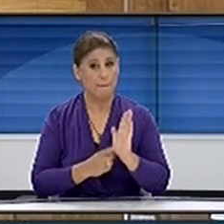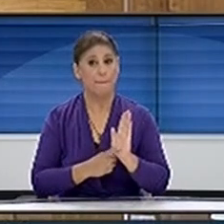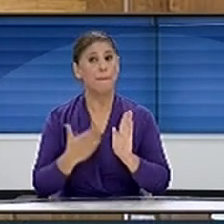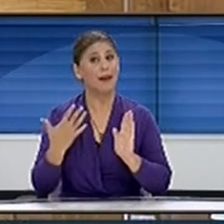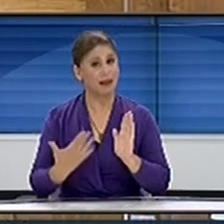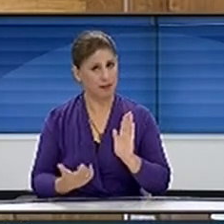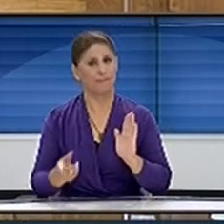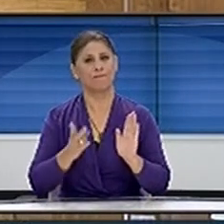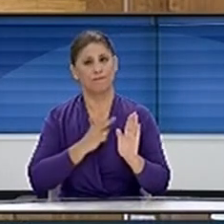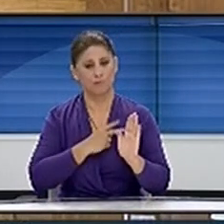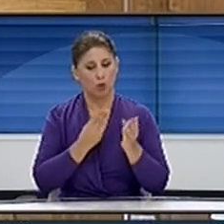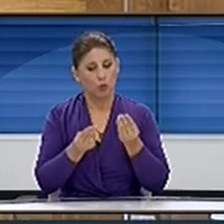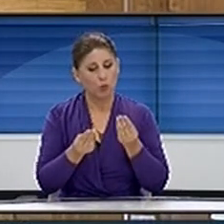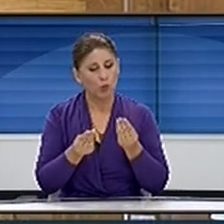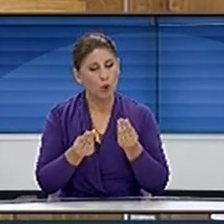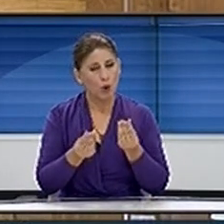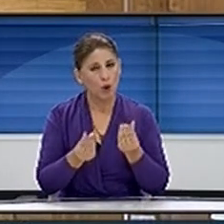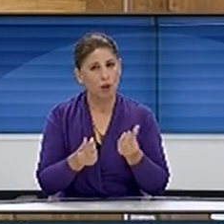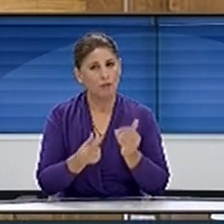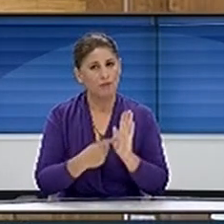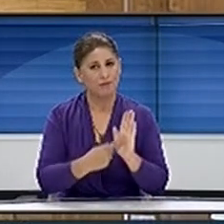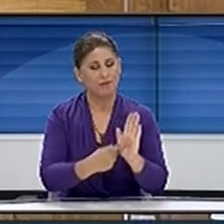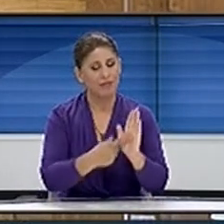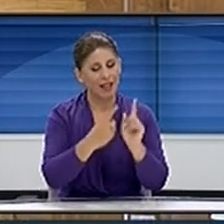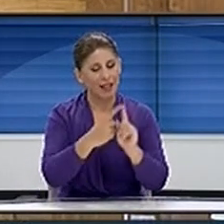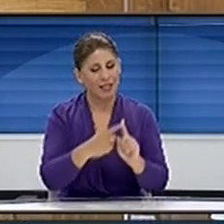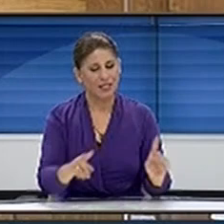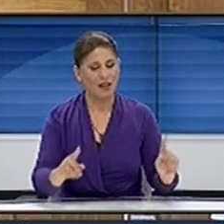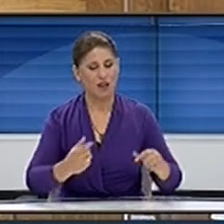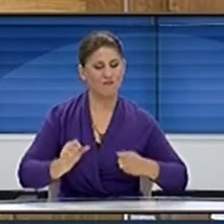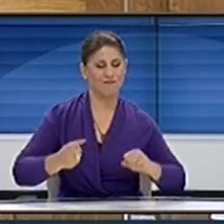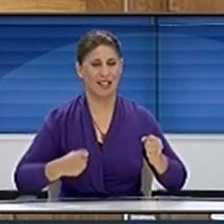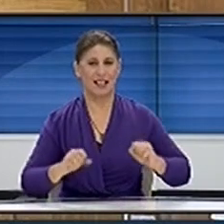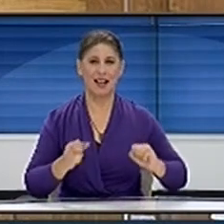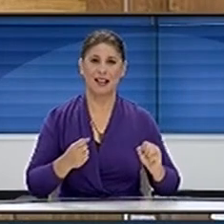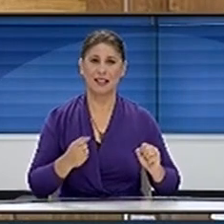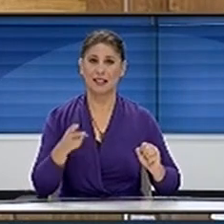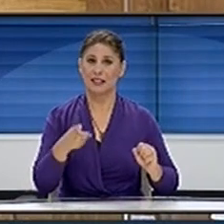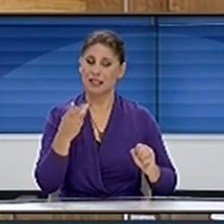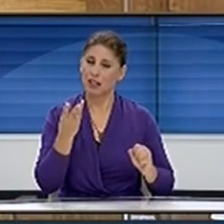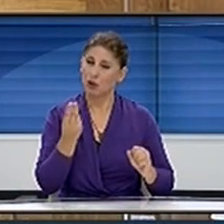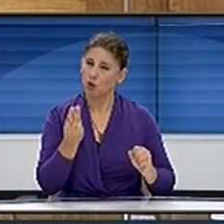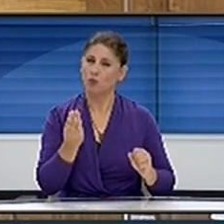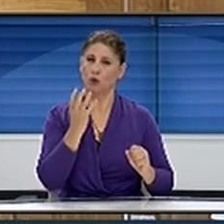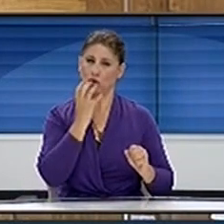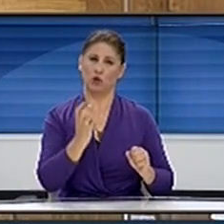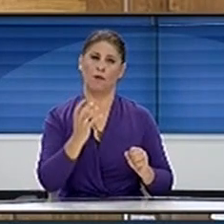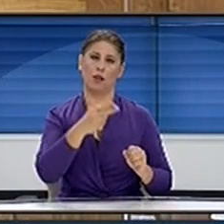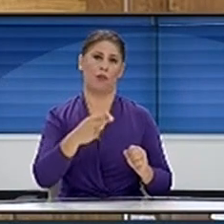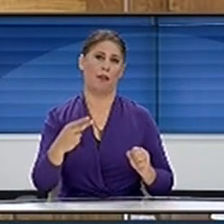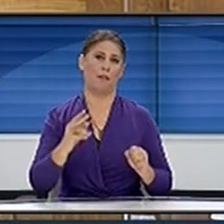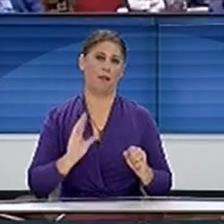να είχε τα κατάλληλα φίλτρα και να δείξει διαφορετικά αντανακλαστικά σε ένα τόσο σοβαρό